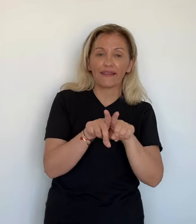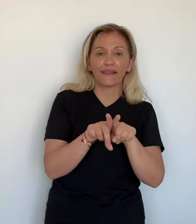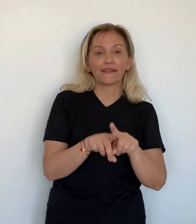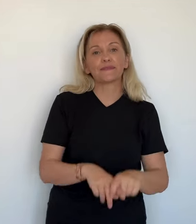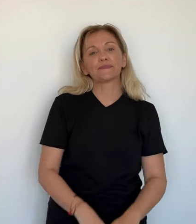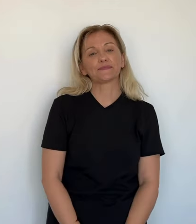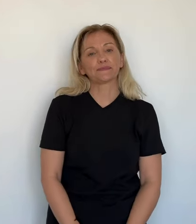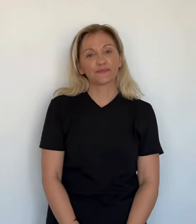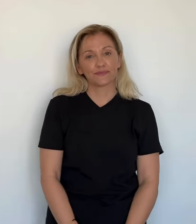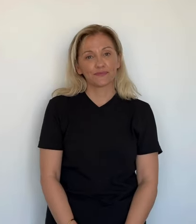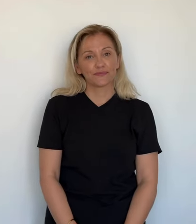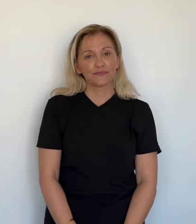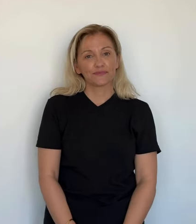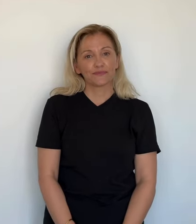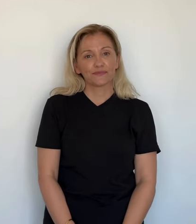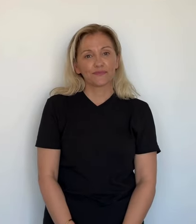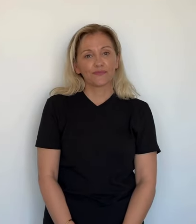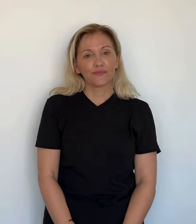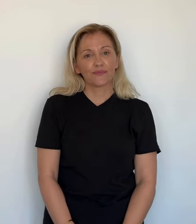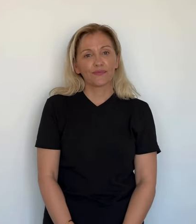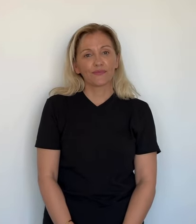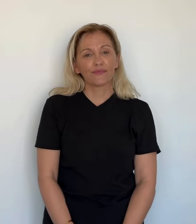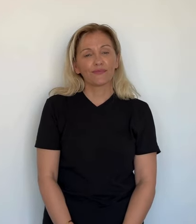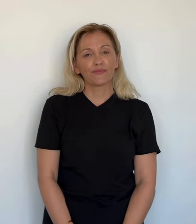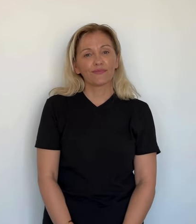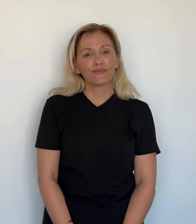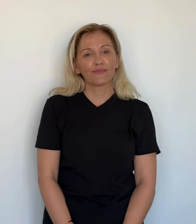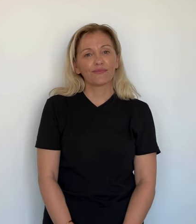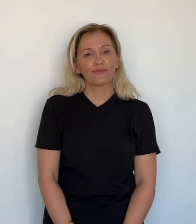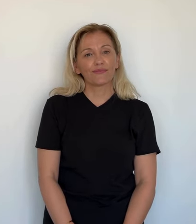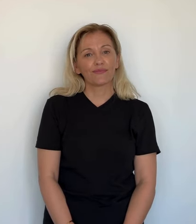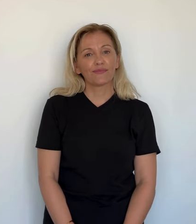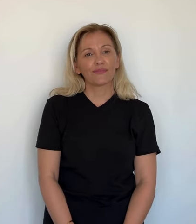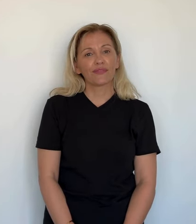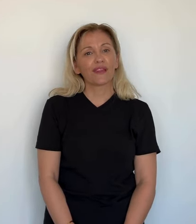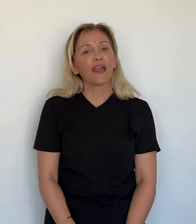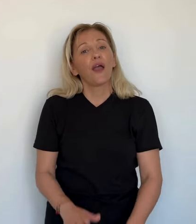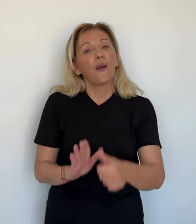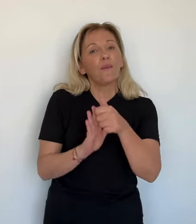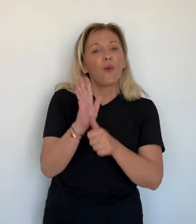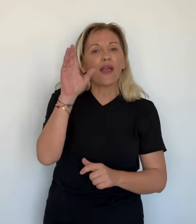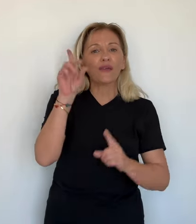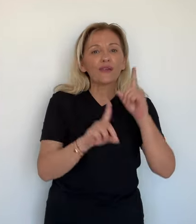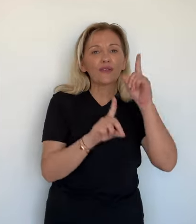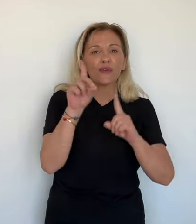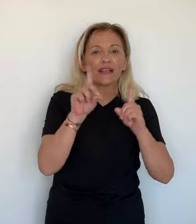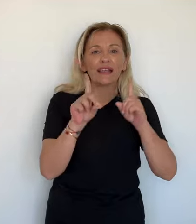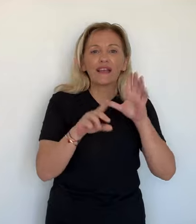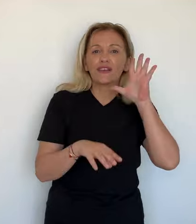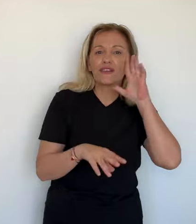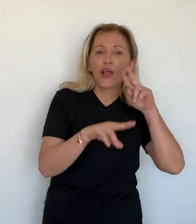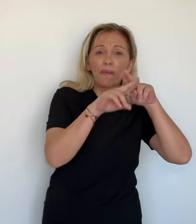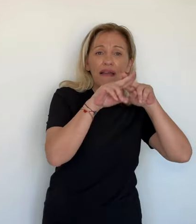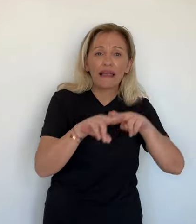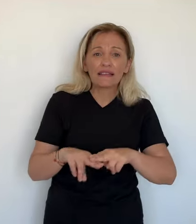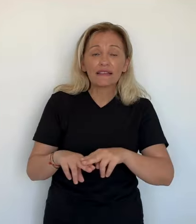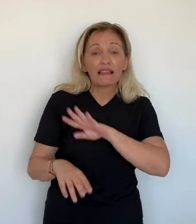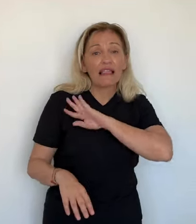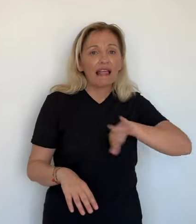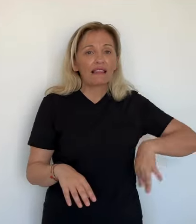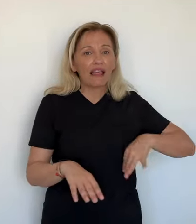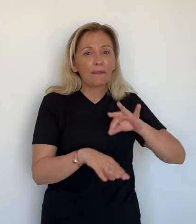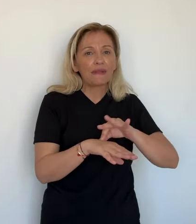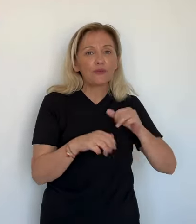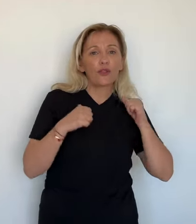et l'aspect historique du lieu. Et après, nous partons sur Bastia pour la même chose. Ici, il reste des chambres sur tout le mois